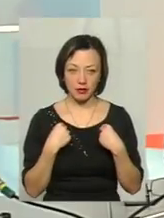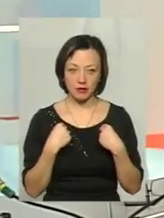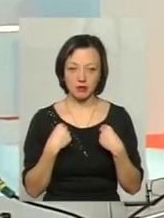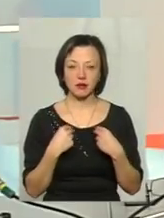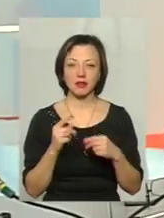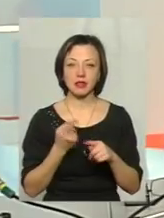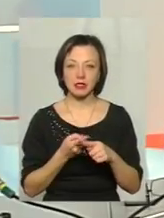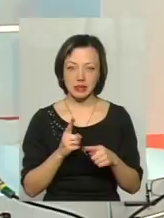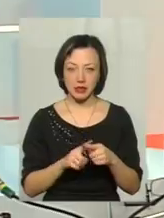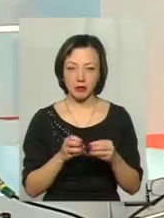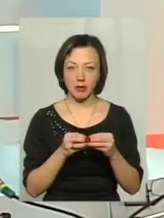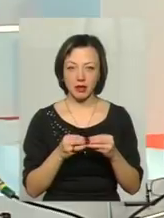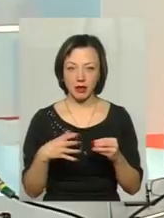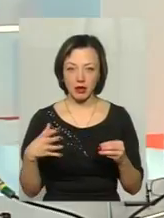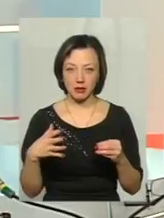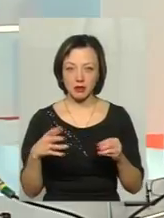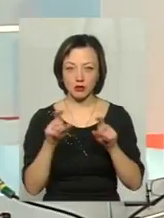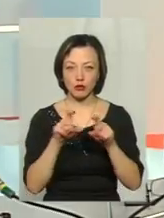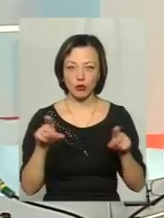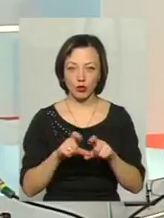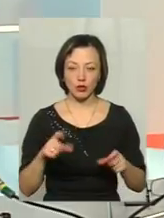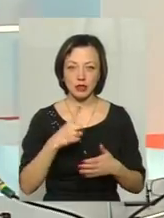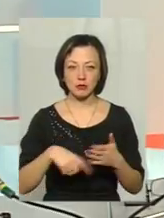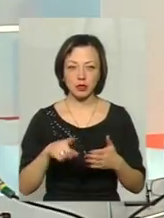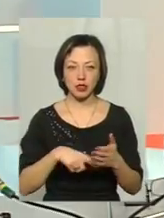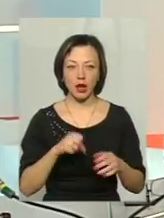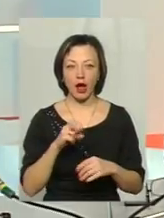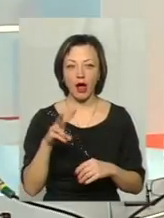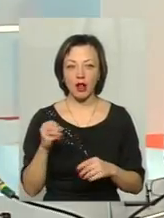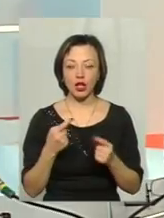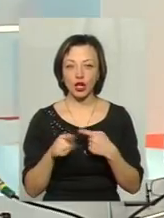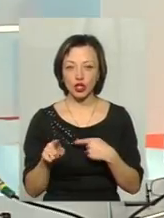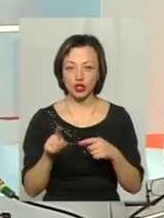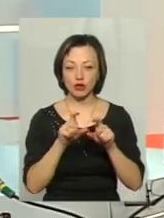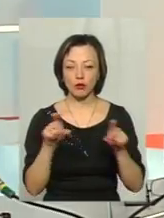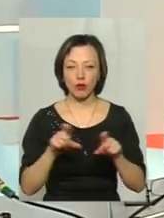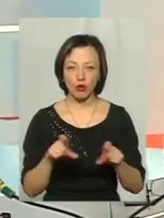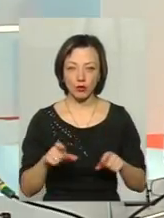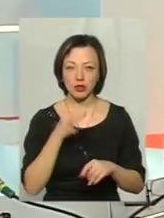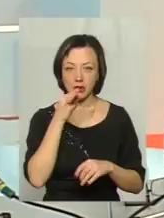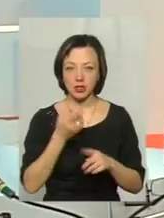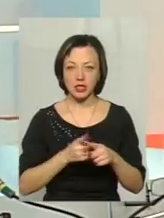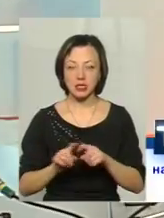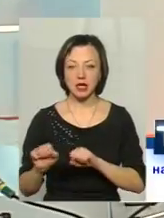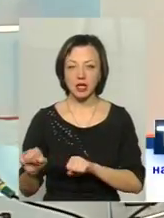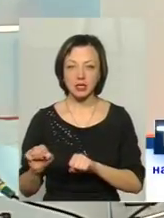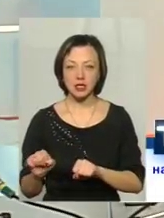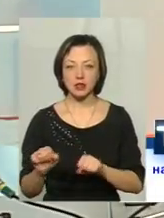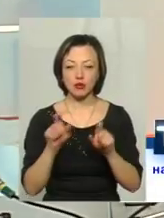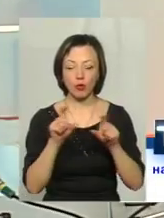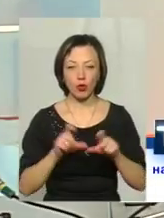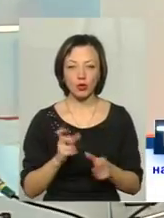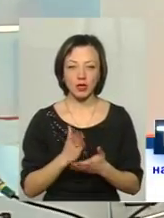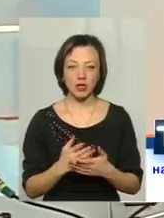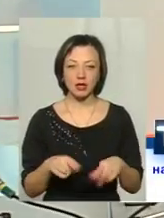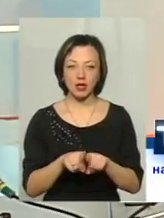обіцяв, що цих 15 споруд він спише. Але і інші споруди, я вам скажу, ці захисні споруди, які в нас є,